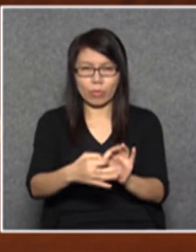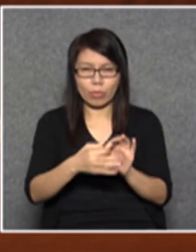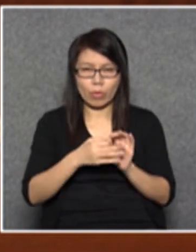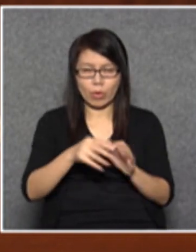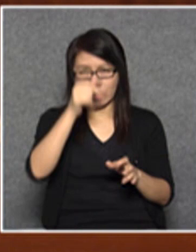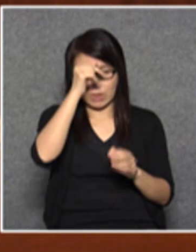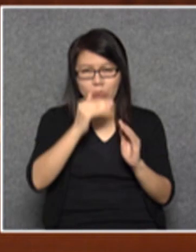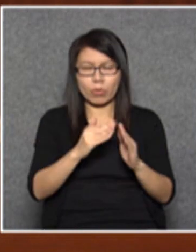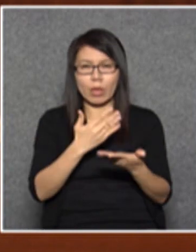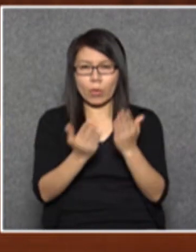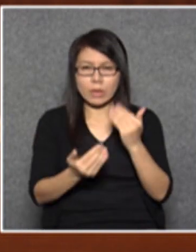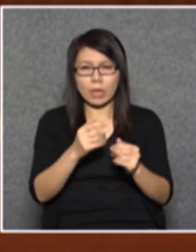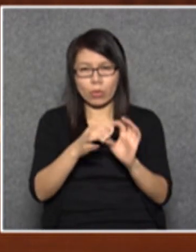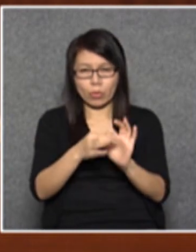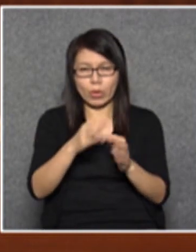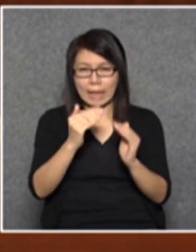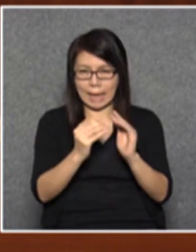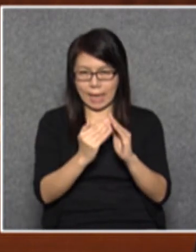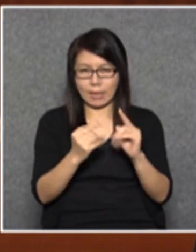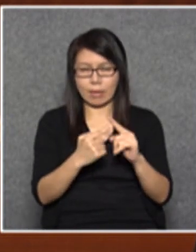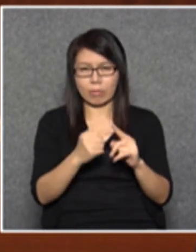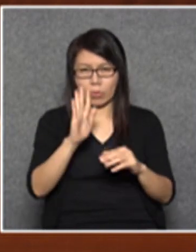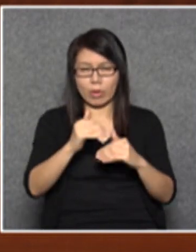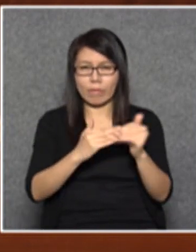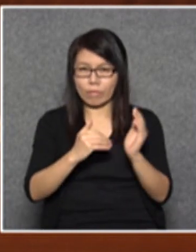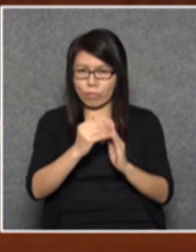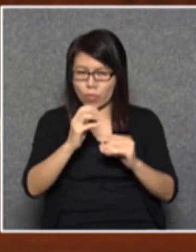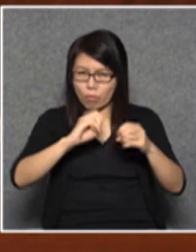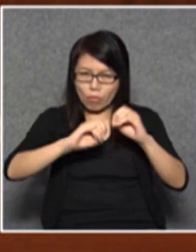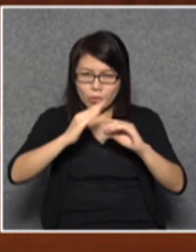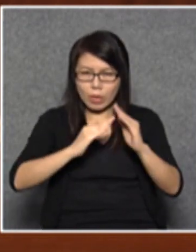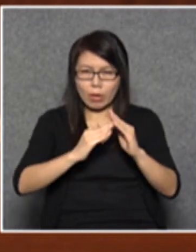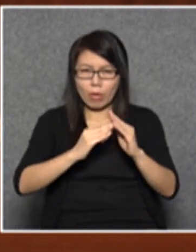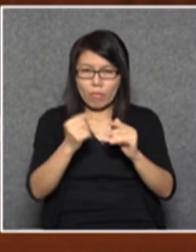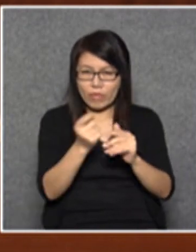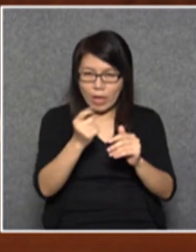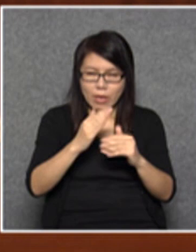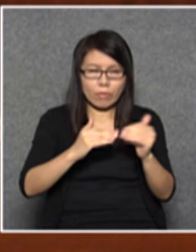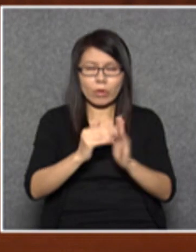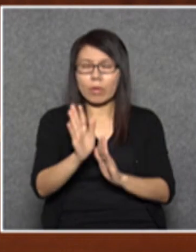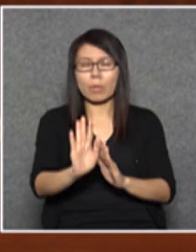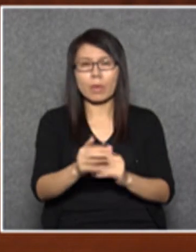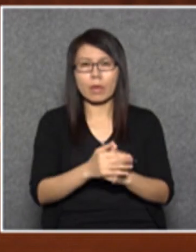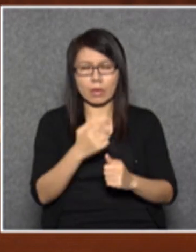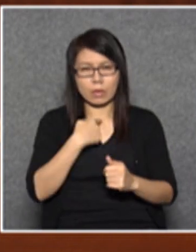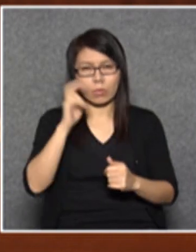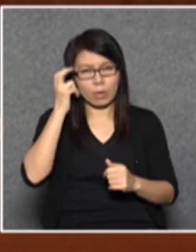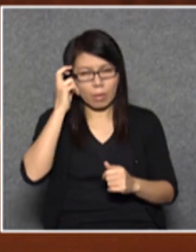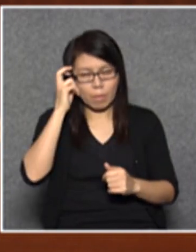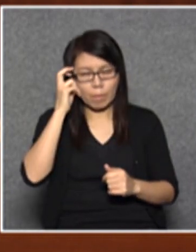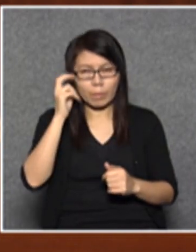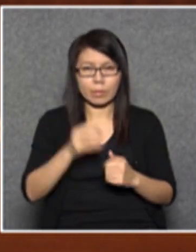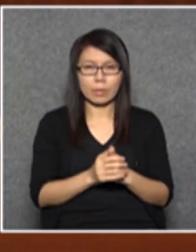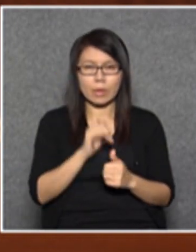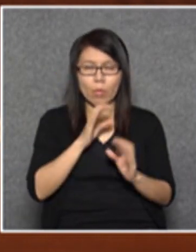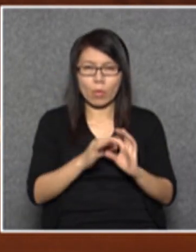構同埋佢家人，呢啲都係科技，但係都唔係咁尖端嘅科技嚇。但係我需要人去諗呢啲嘅